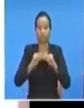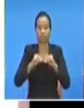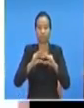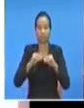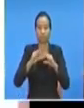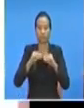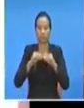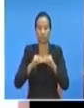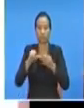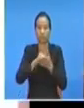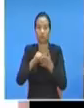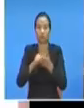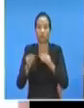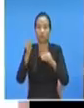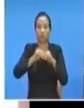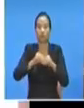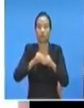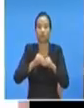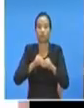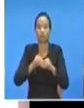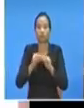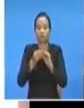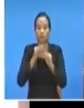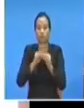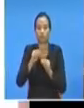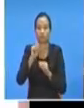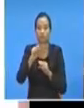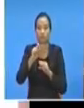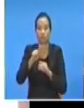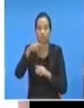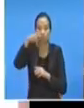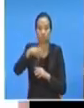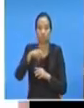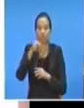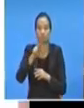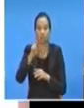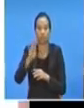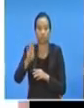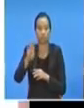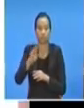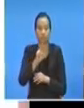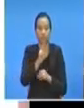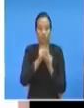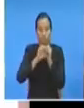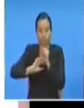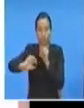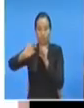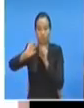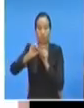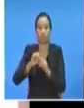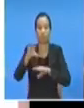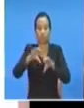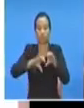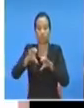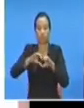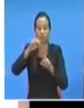าให้แก้ไขเพิ่มเติมหมายเลขฉุกเฉินในพรบของกสทชครับในพระบัญญัติองค์กรจัดสรรคลื่นความ